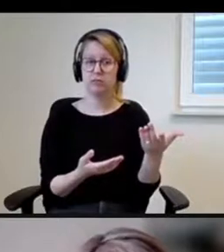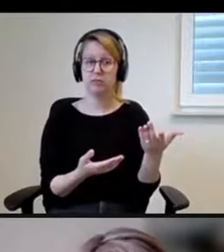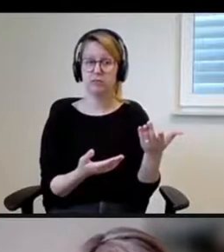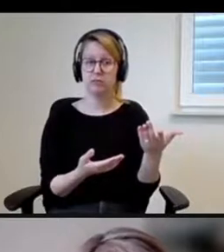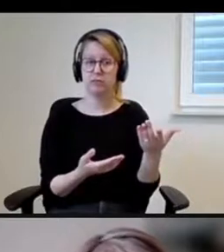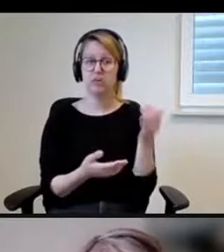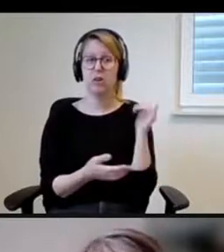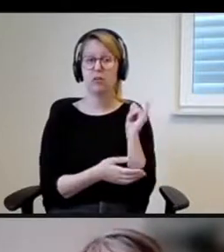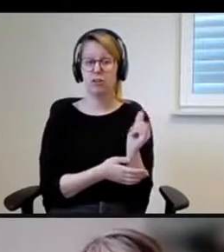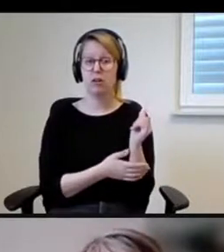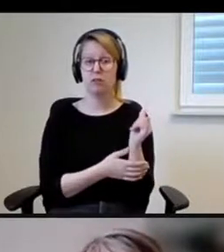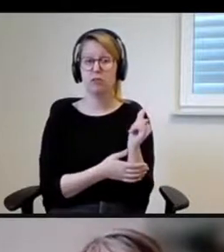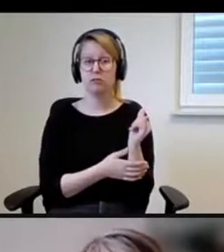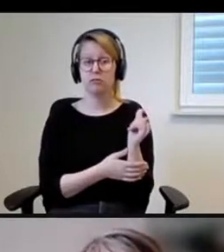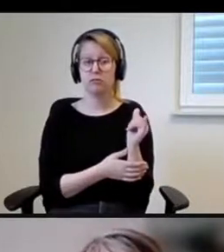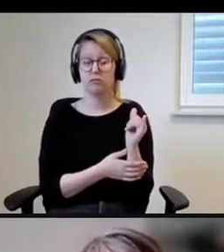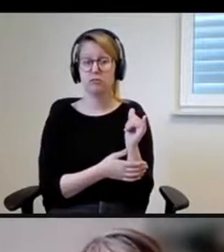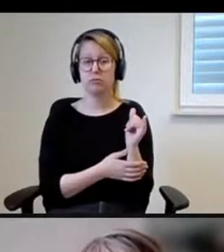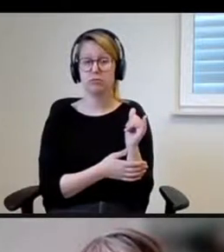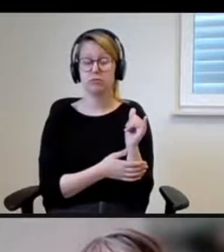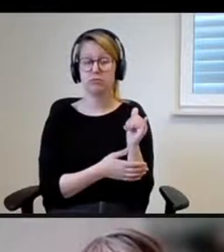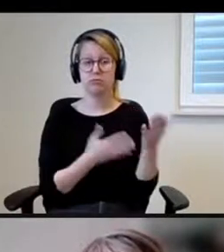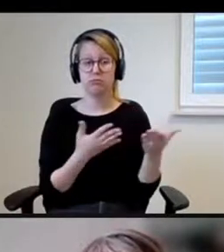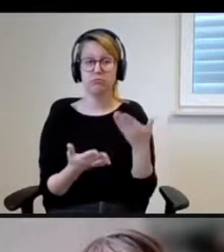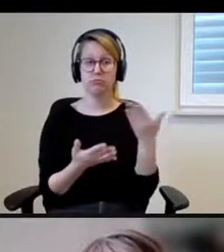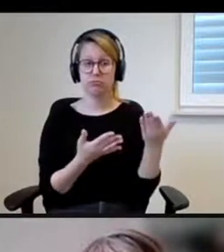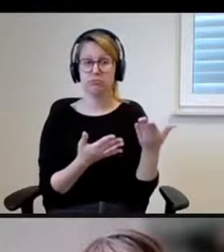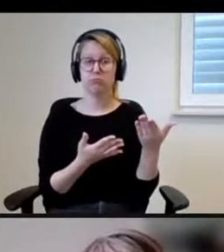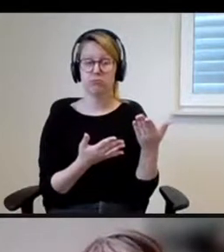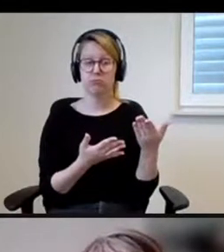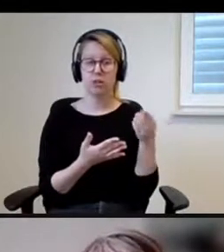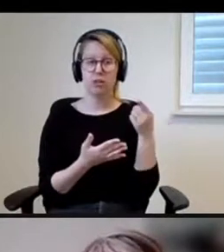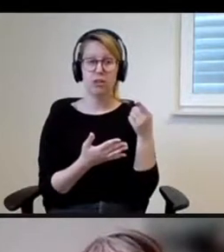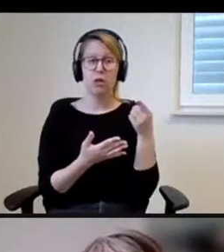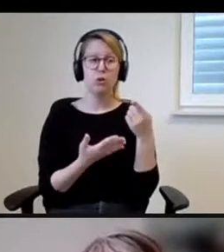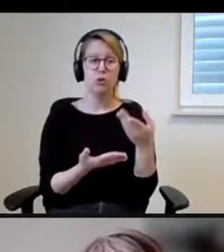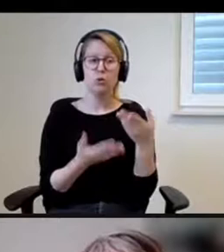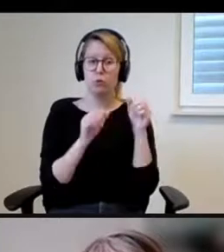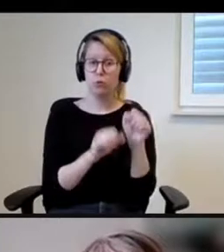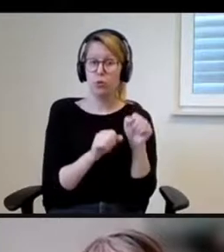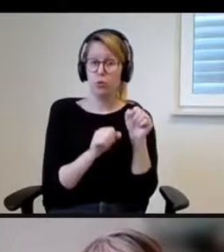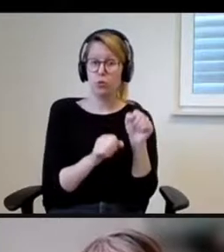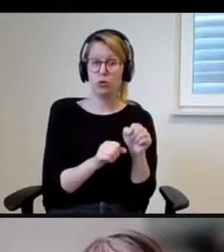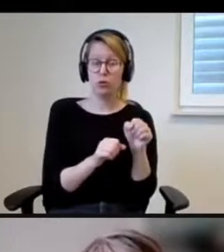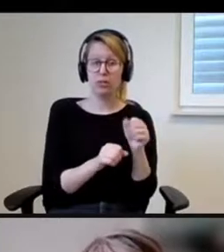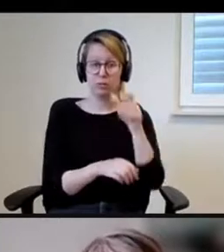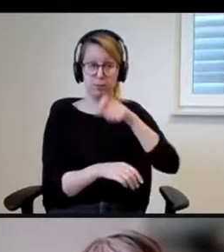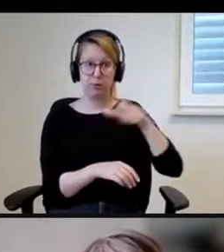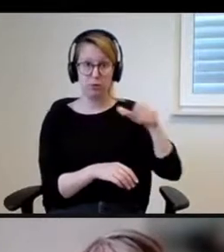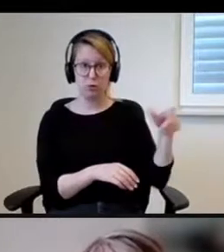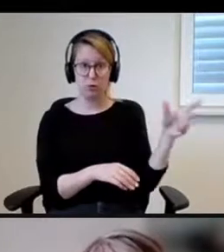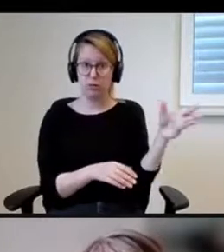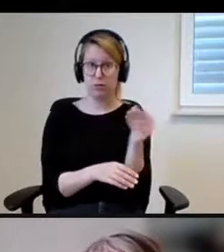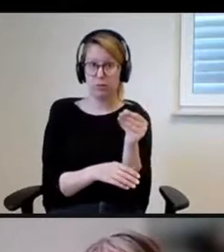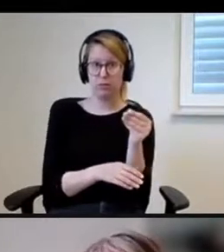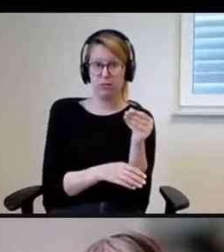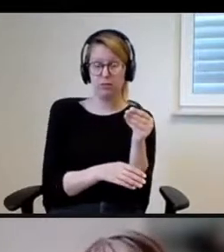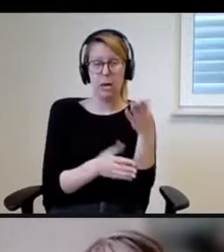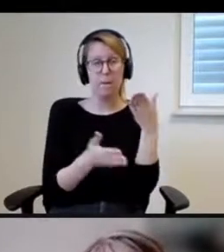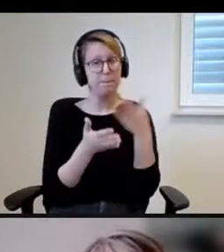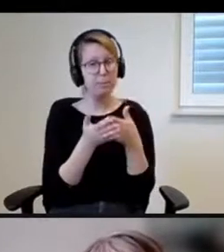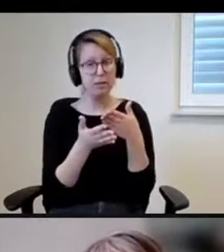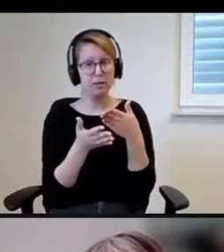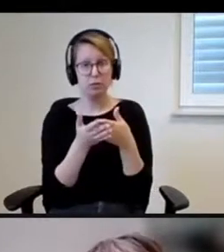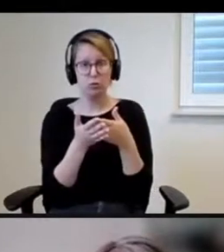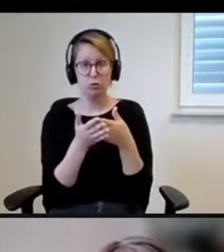Ja, das ist ein Instrument für auch zu assurieren, dass Menschen mit Behinderung, die eben auch die EU-Recht von